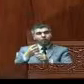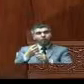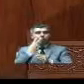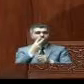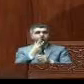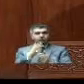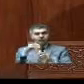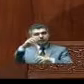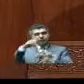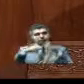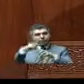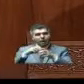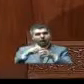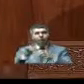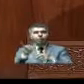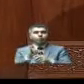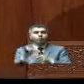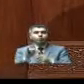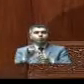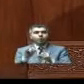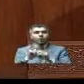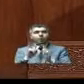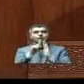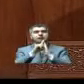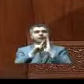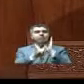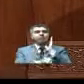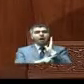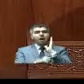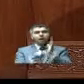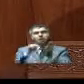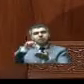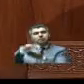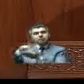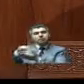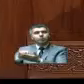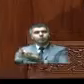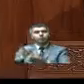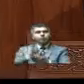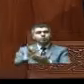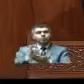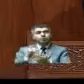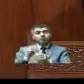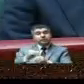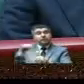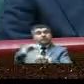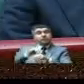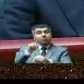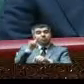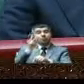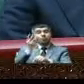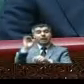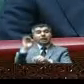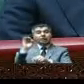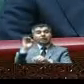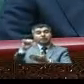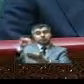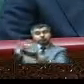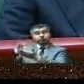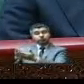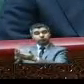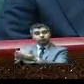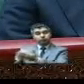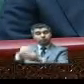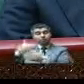الخلوي، ويجني العمل على تفعيل برنامج خاص لتغطية ما تبقى بالهاتف عبر الأقمار الاصطناعية.